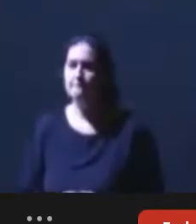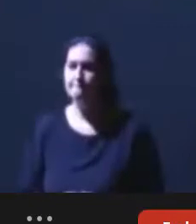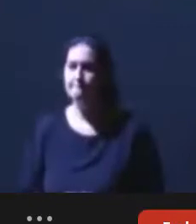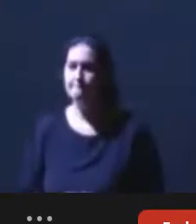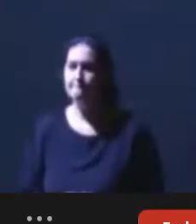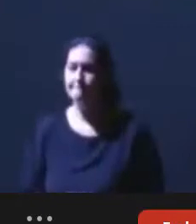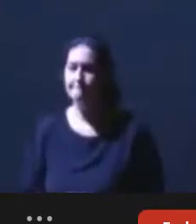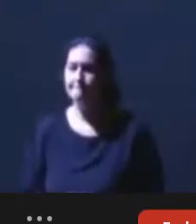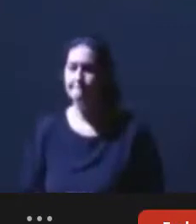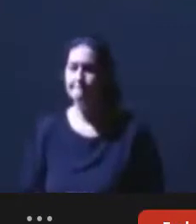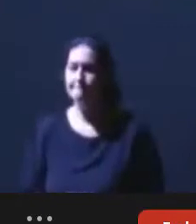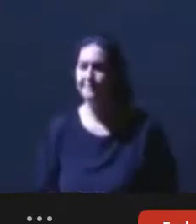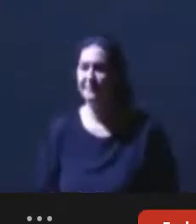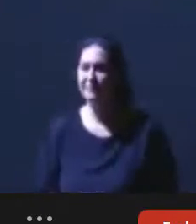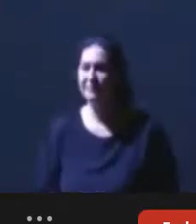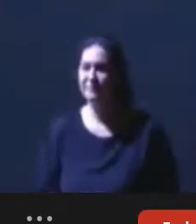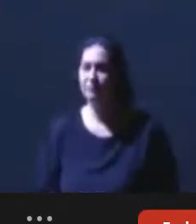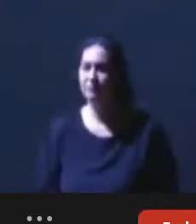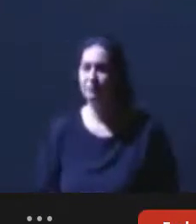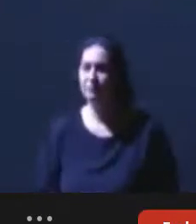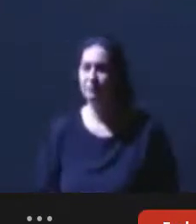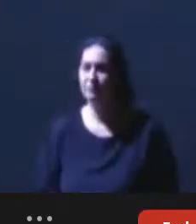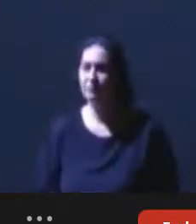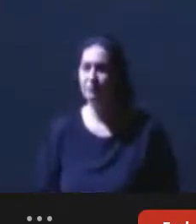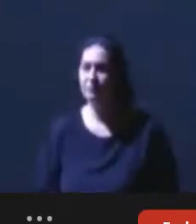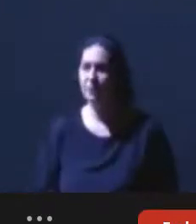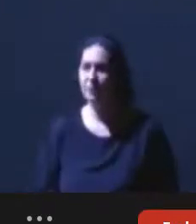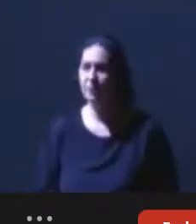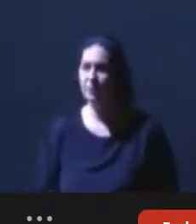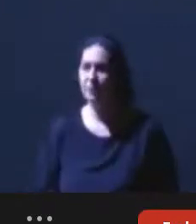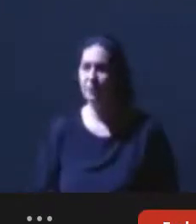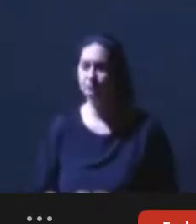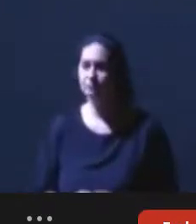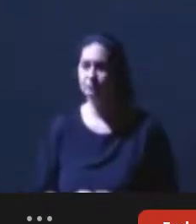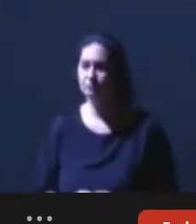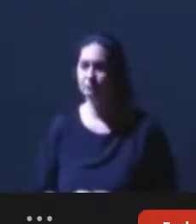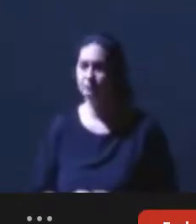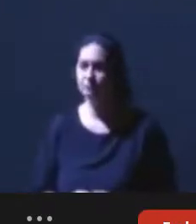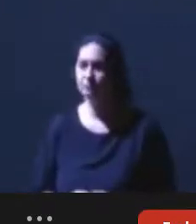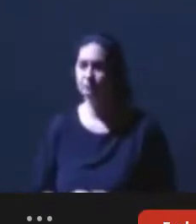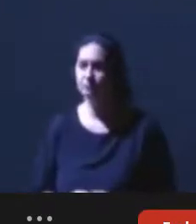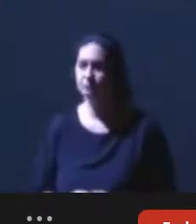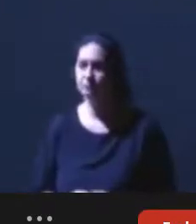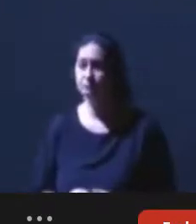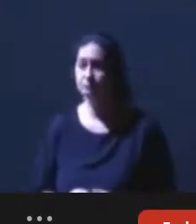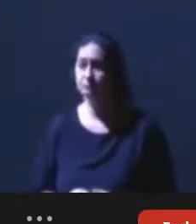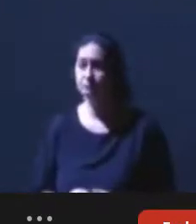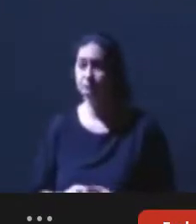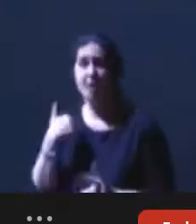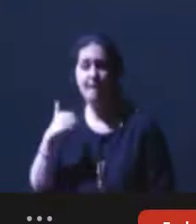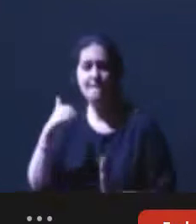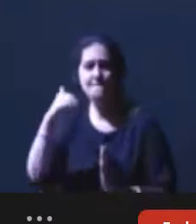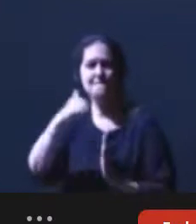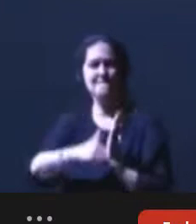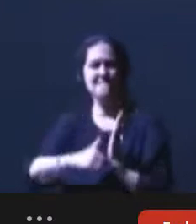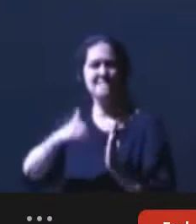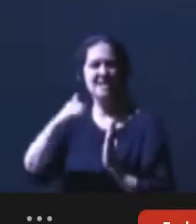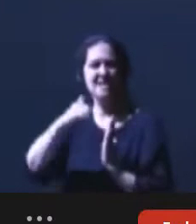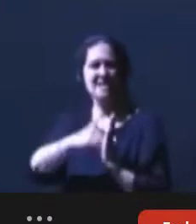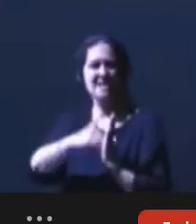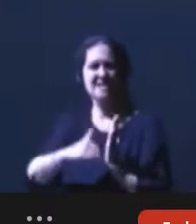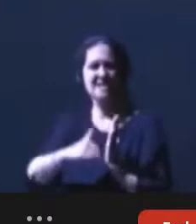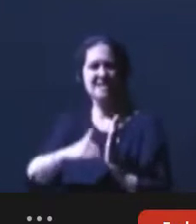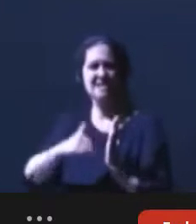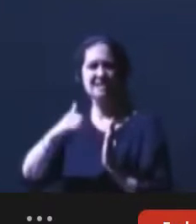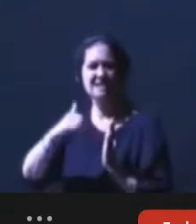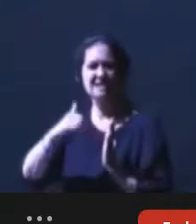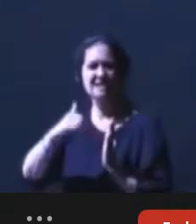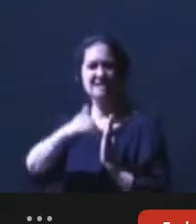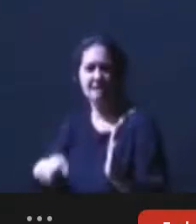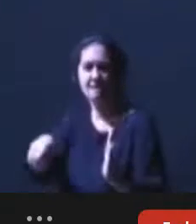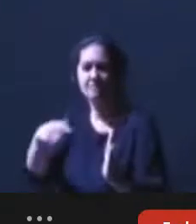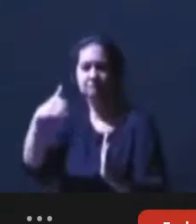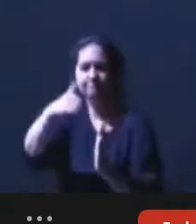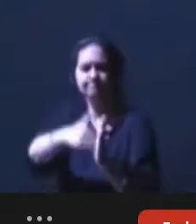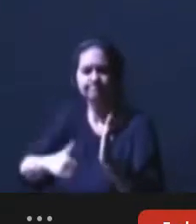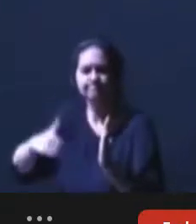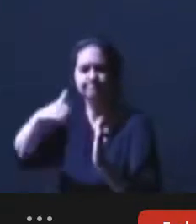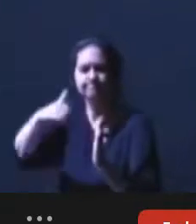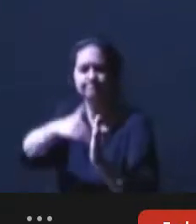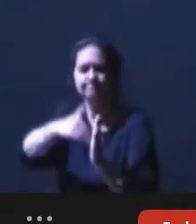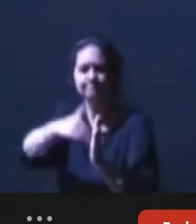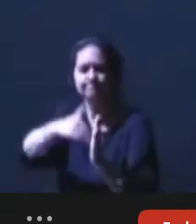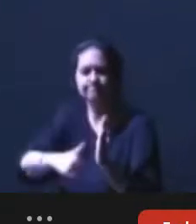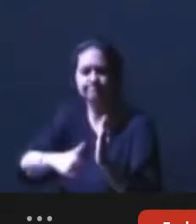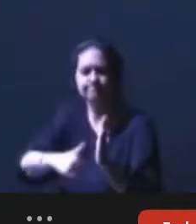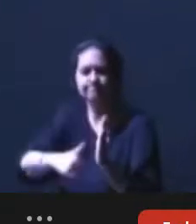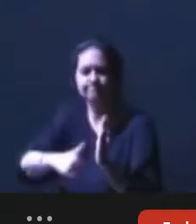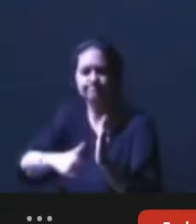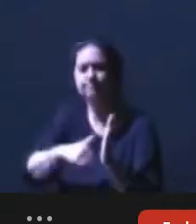pit, mượn đào được 10 Bitcoin và mua pizza bằng cái đấy. Ai biết câu chuyện này giơ tay cho xem ạ. 10.000 Bitcoin để mua pizza. Với giá bây giờ